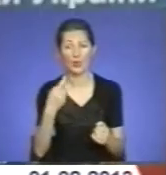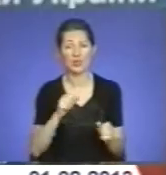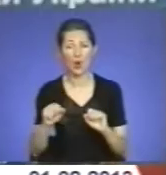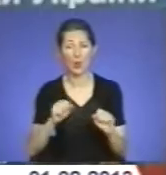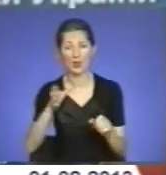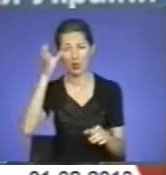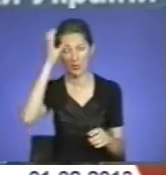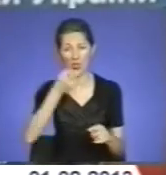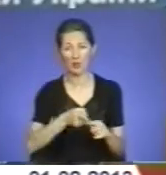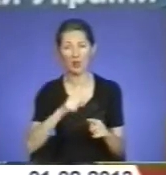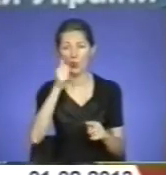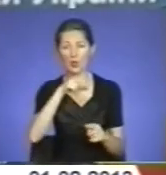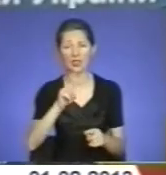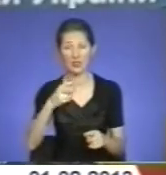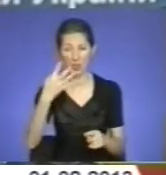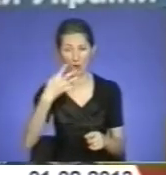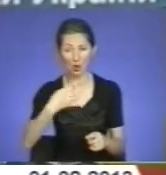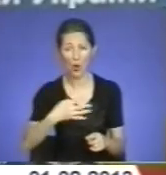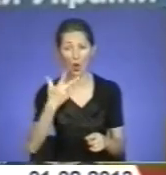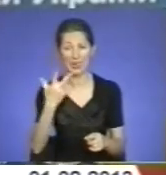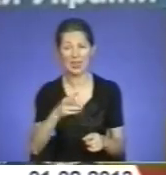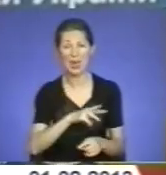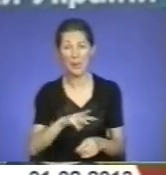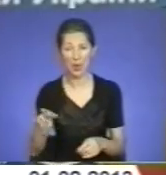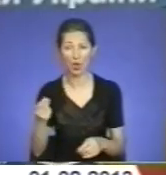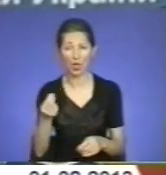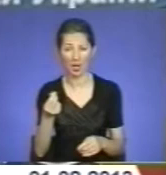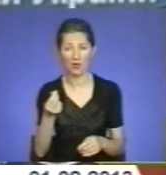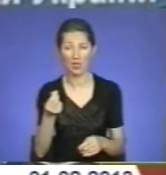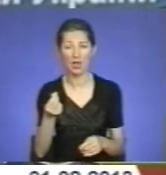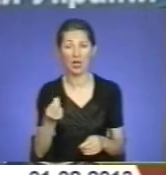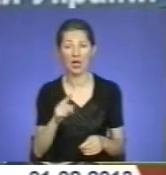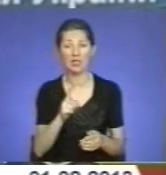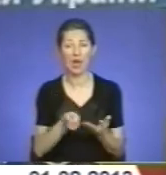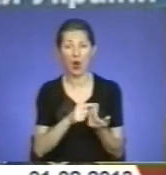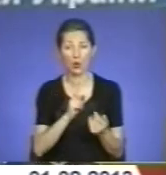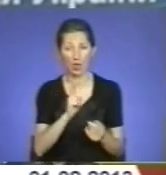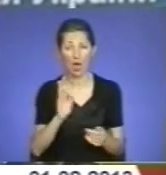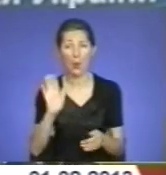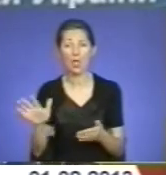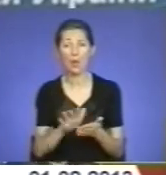році 243 мільйони гривень, за рахунок яких буде